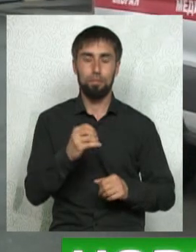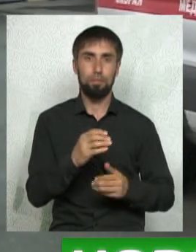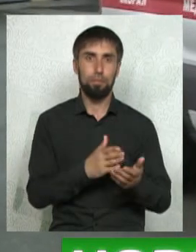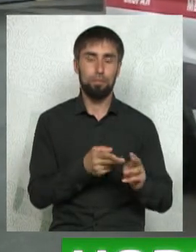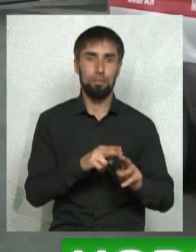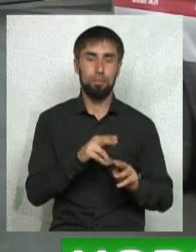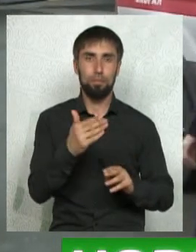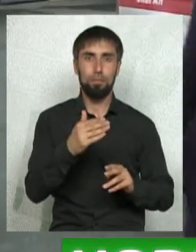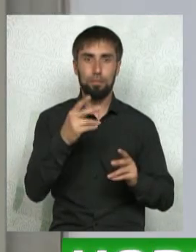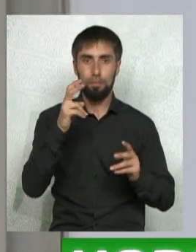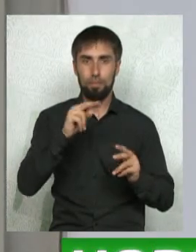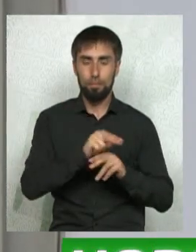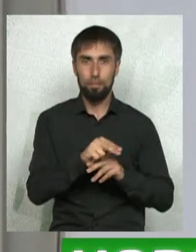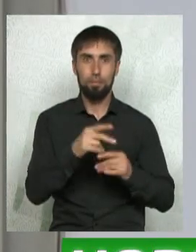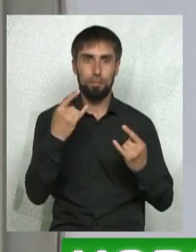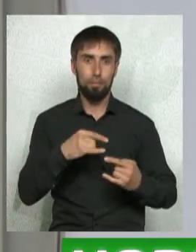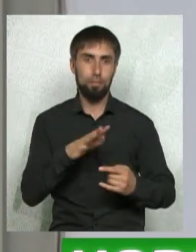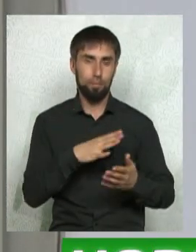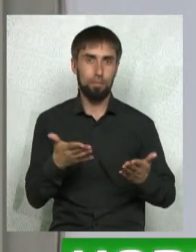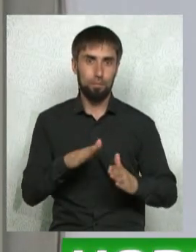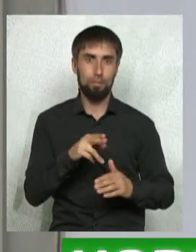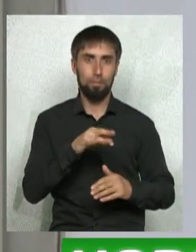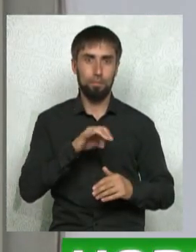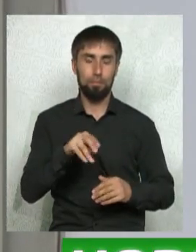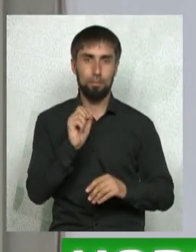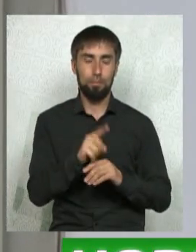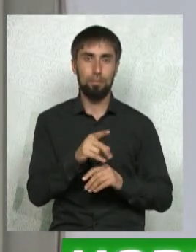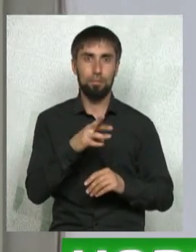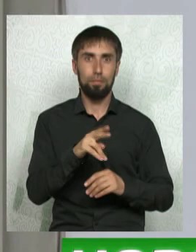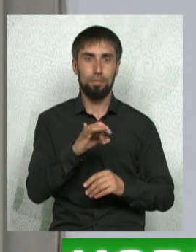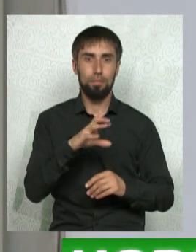методов диагностики и лечения были и остаются приоритетными